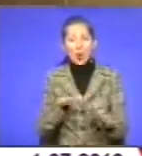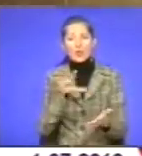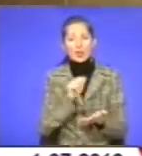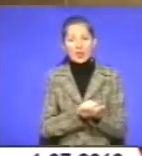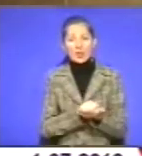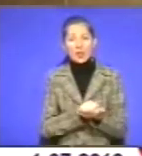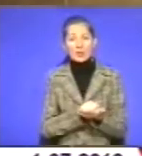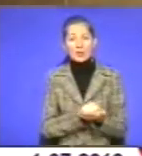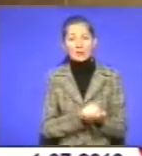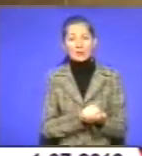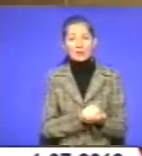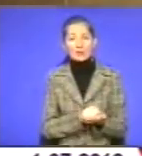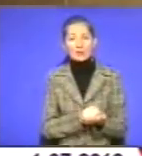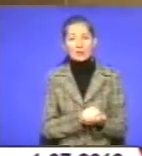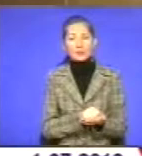займаємося.